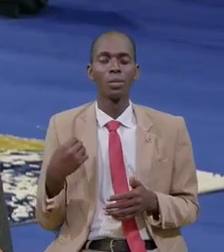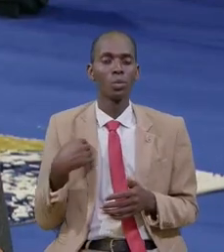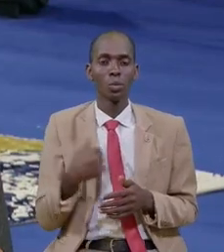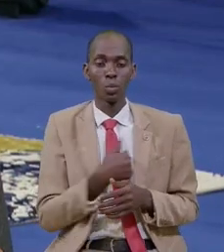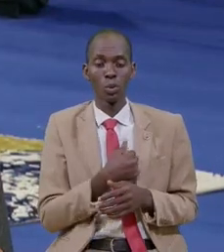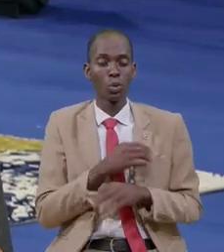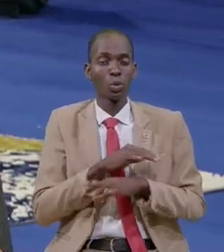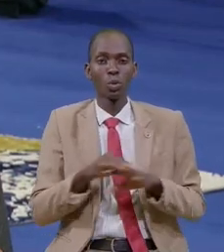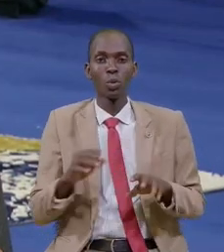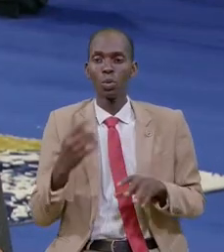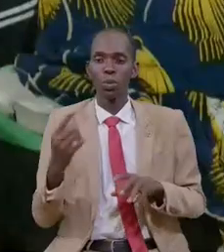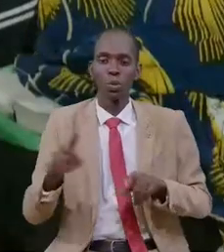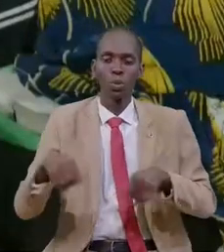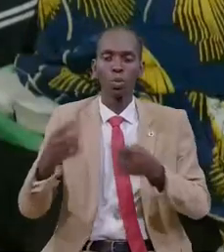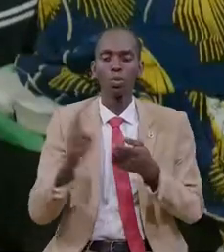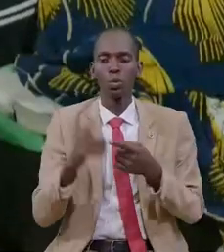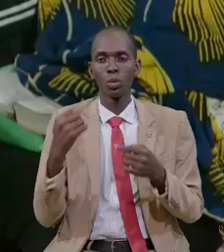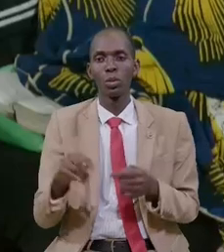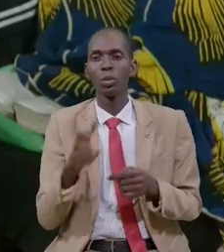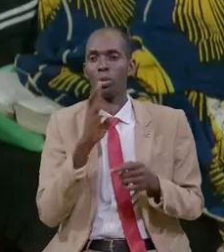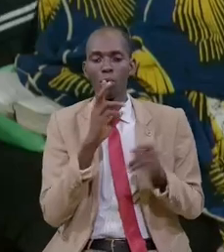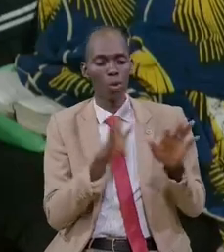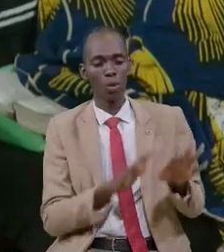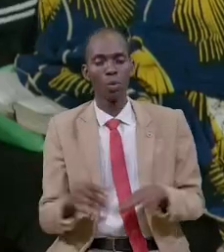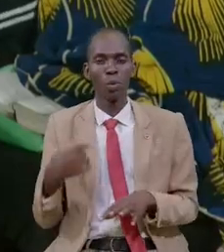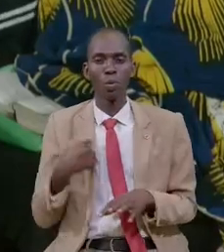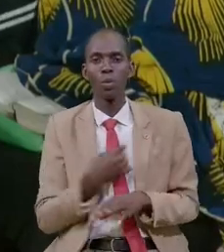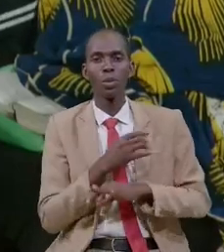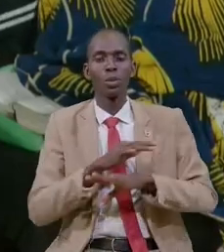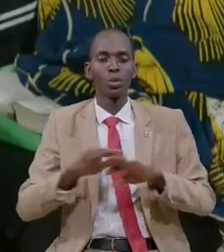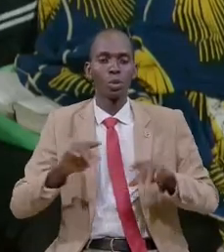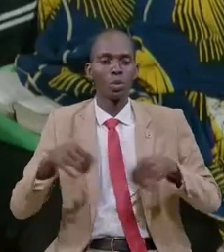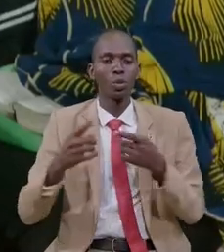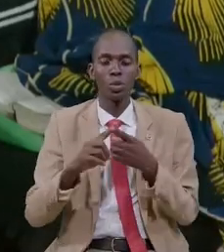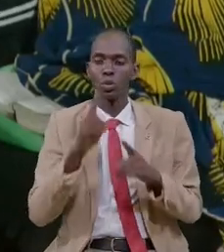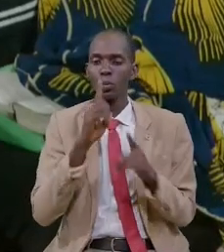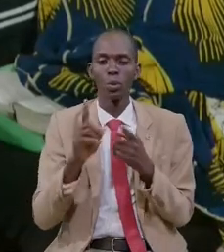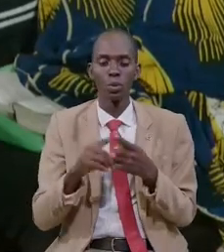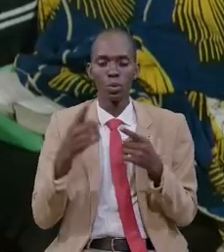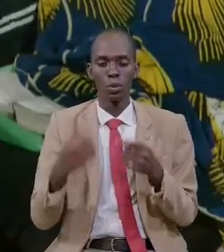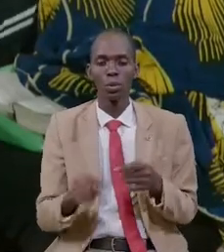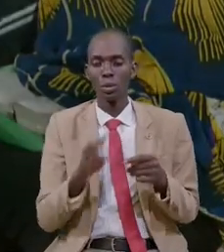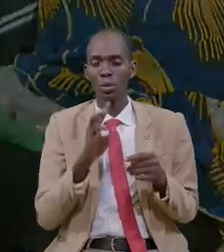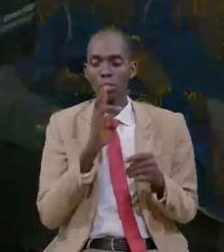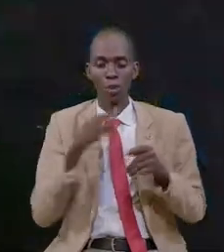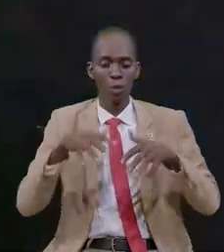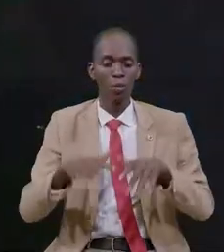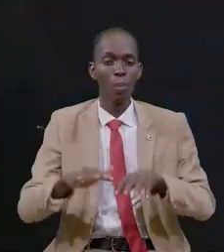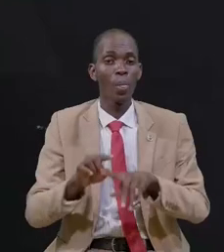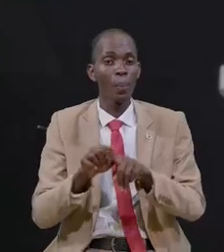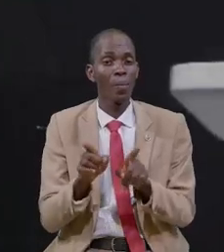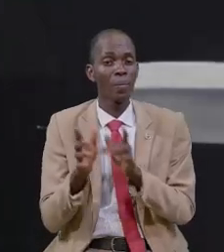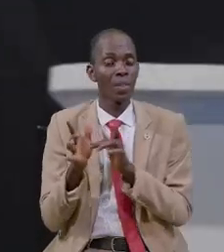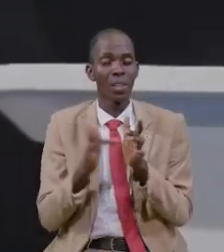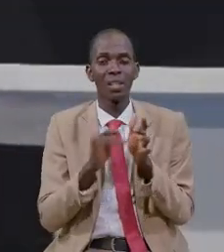On ne va pas parler à la rivière, on ne va pas parler à l'océan, mais Jésus est